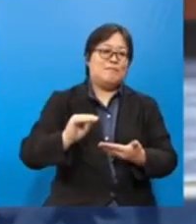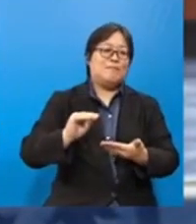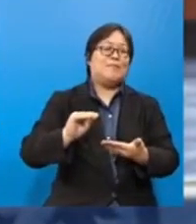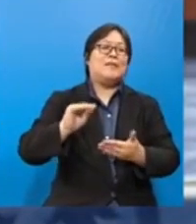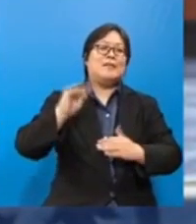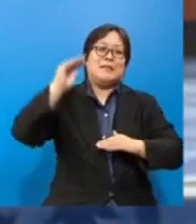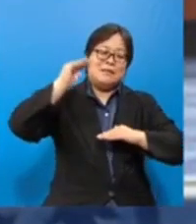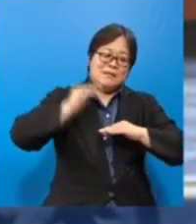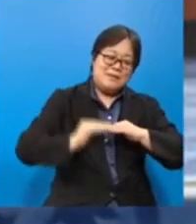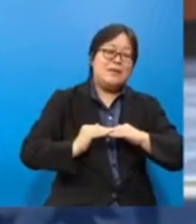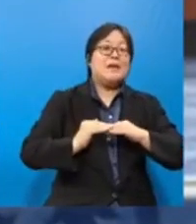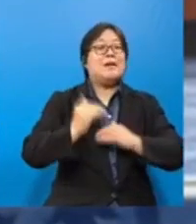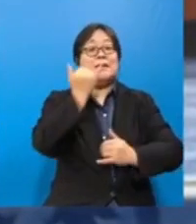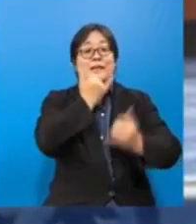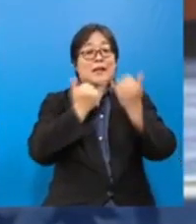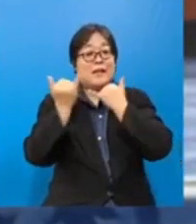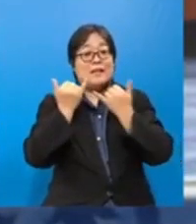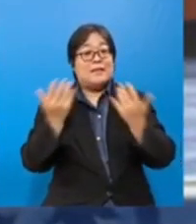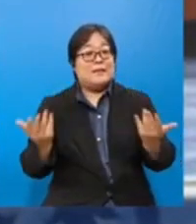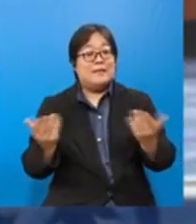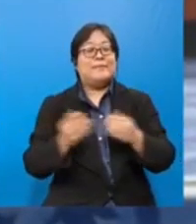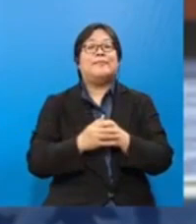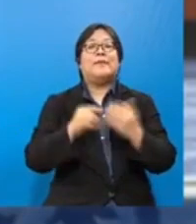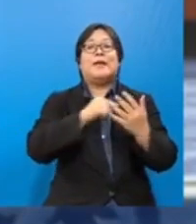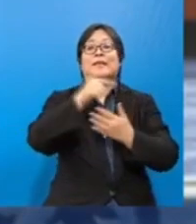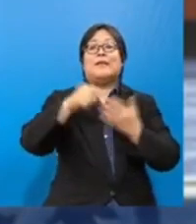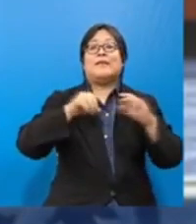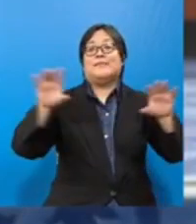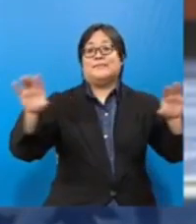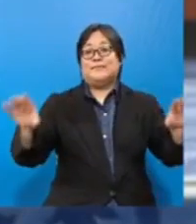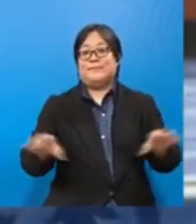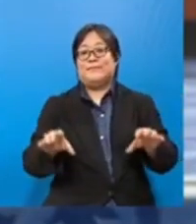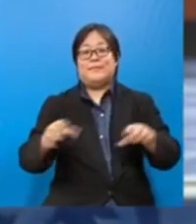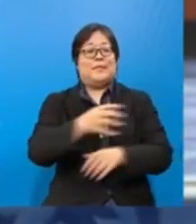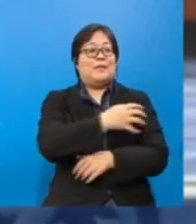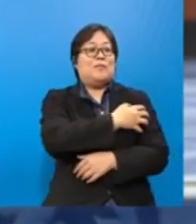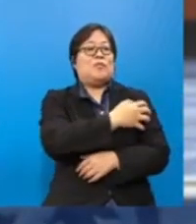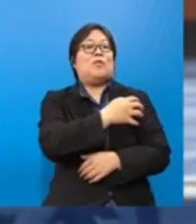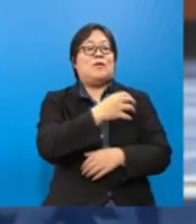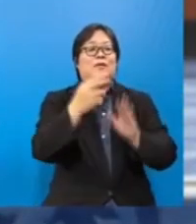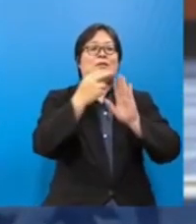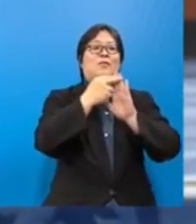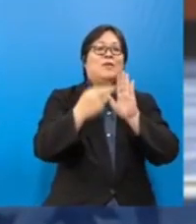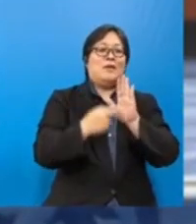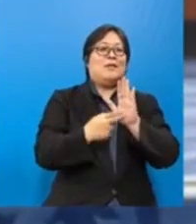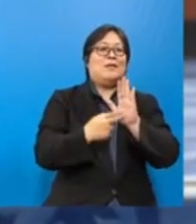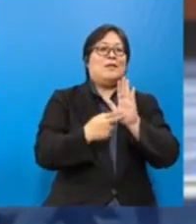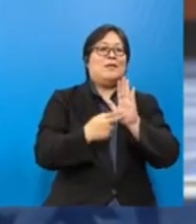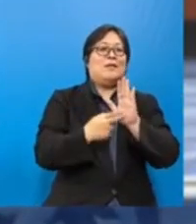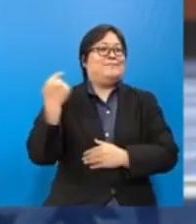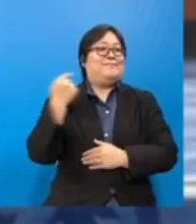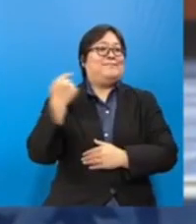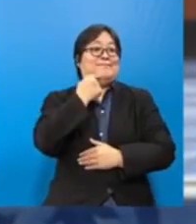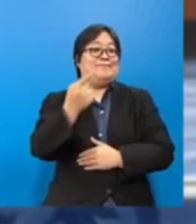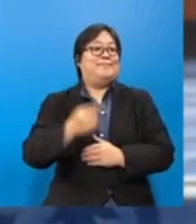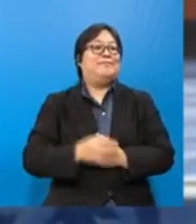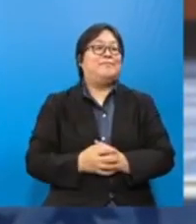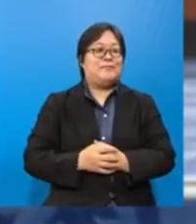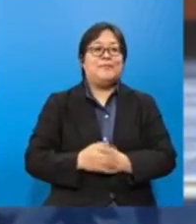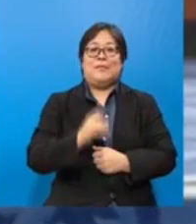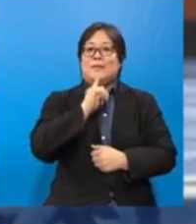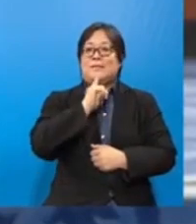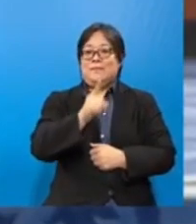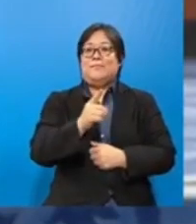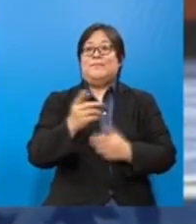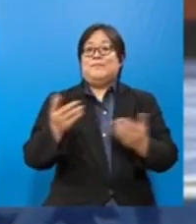meminimalkan kesalahan dengan antaranya pelaksanaan penguasaan undang-undang yang telah saya sebutkan tadi memang